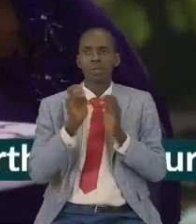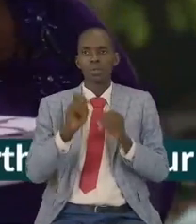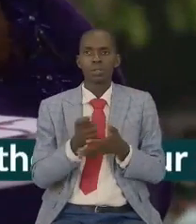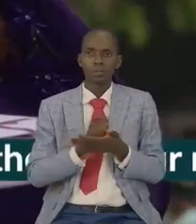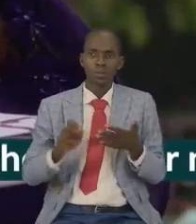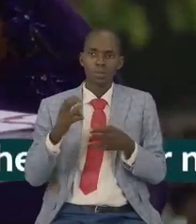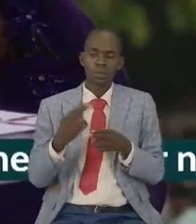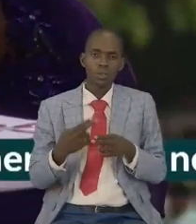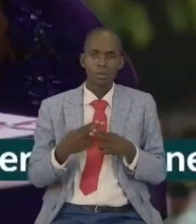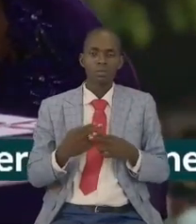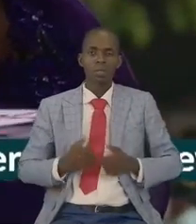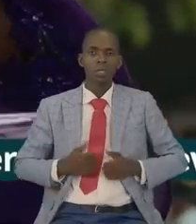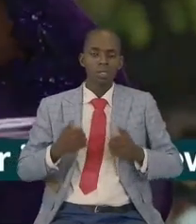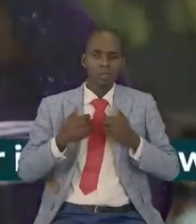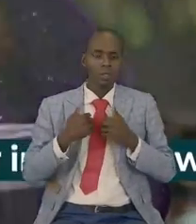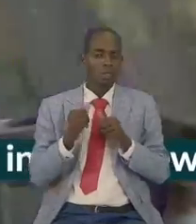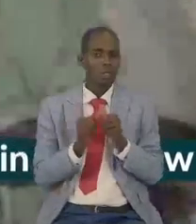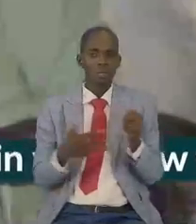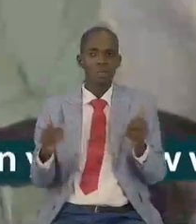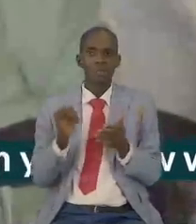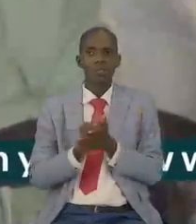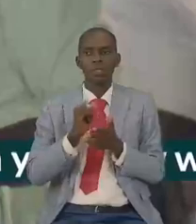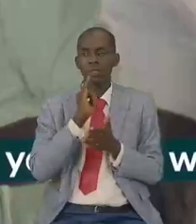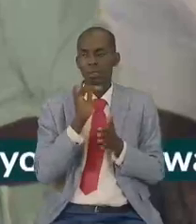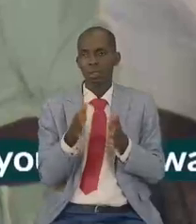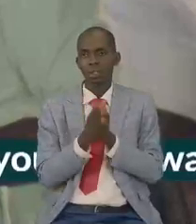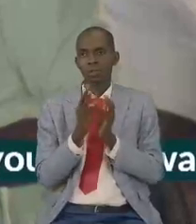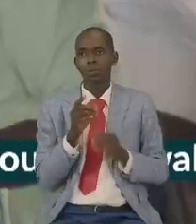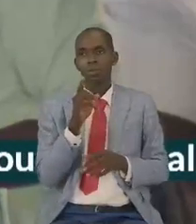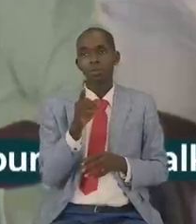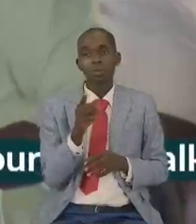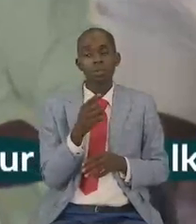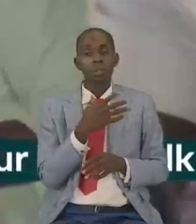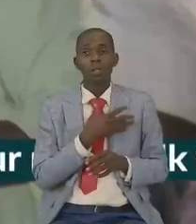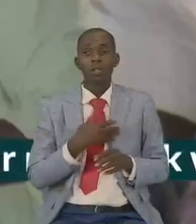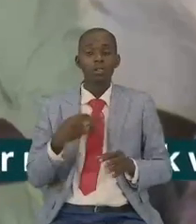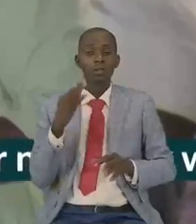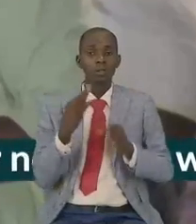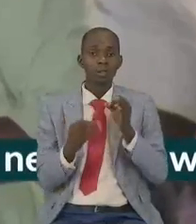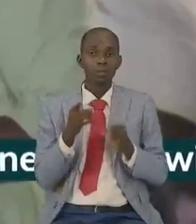occupons-nous de ceux-là qui ont donné leur vie au Seigneur.